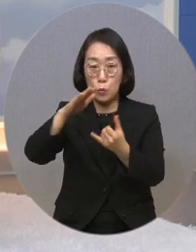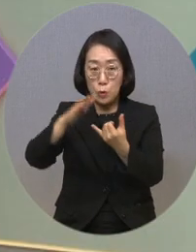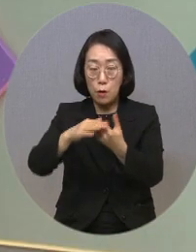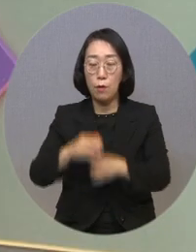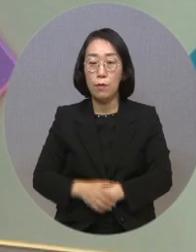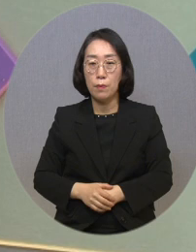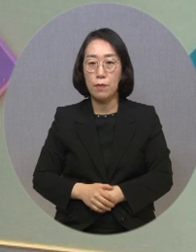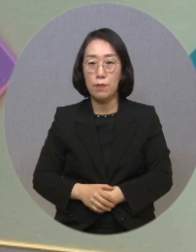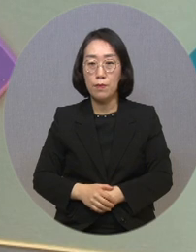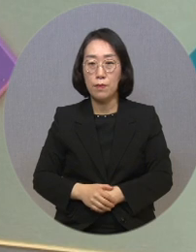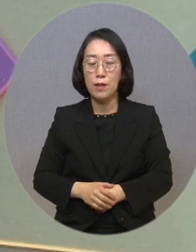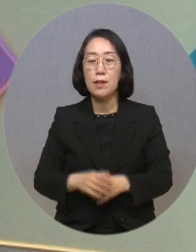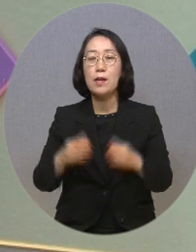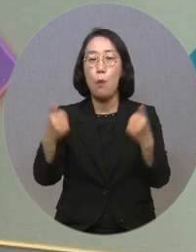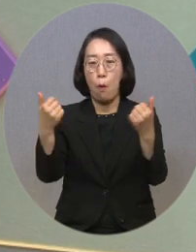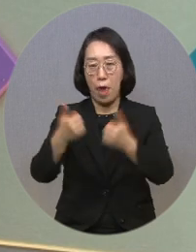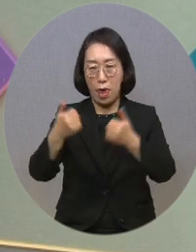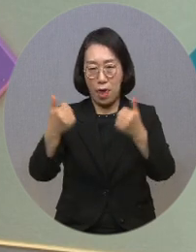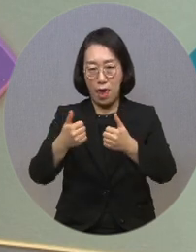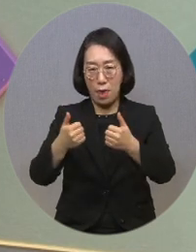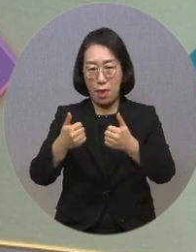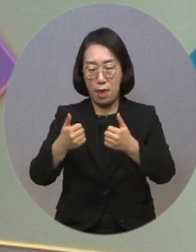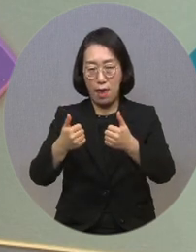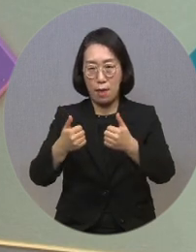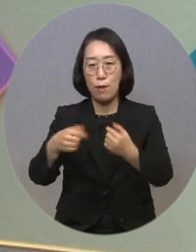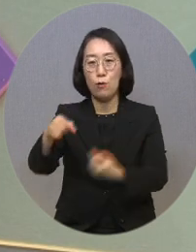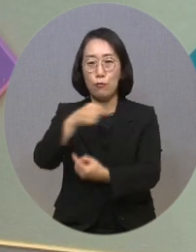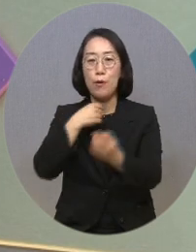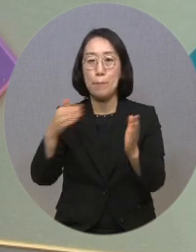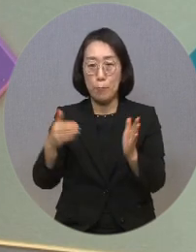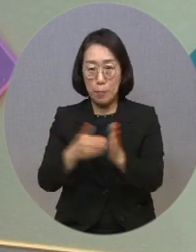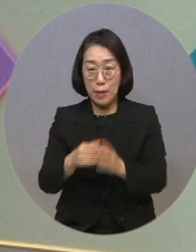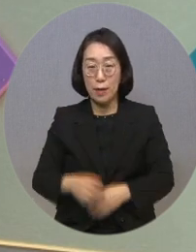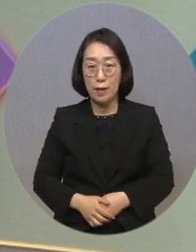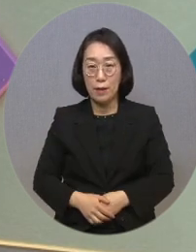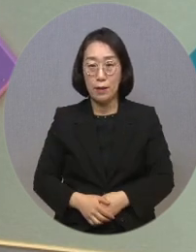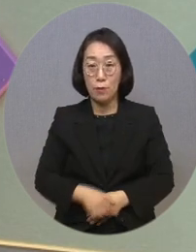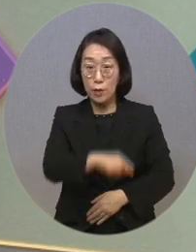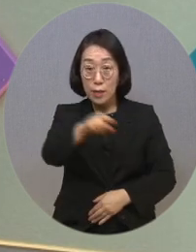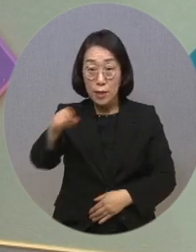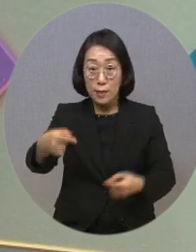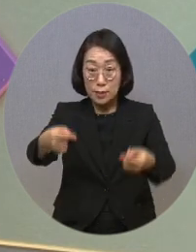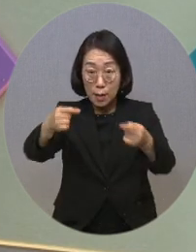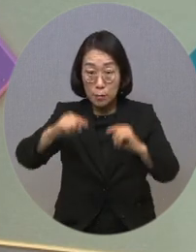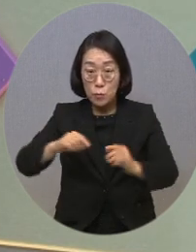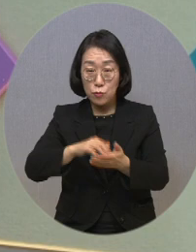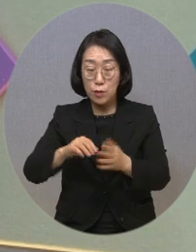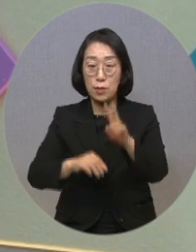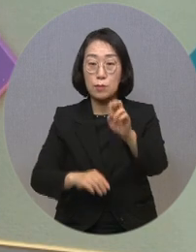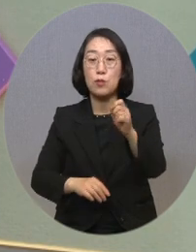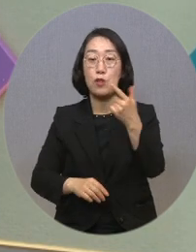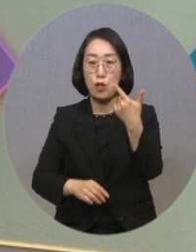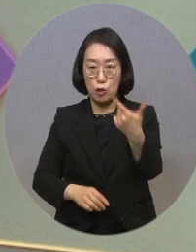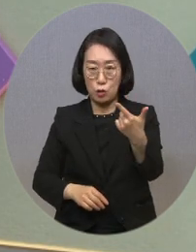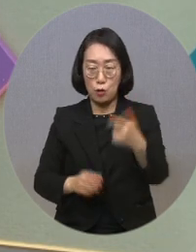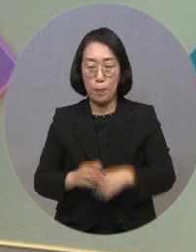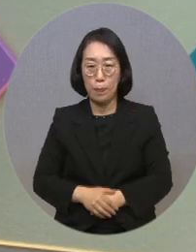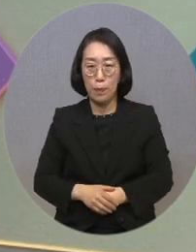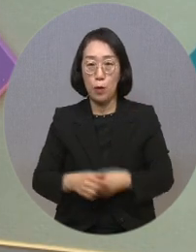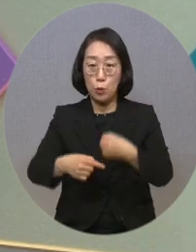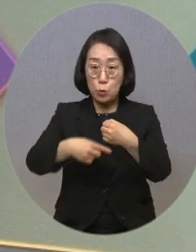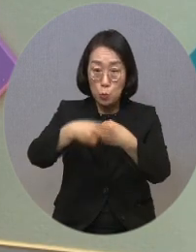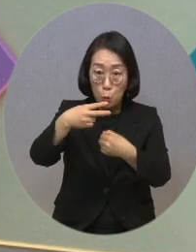네. 그래서 저희 의회 의원님들 정수가 26분인데요. 네. 여수 지역의 초, 중,